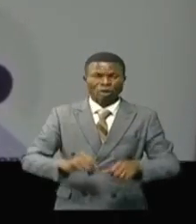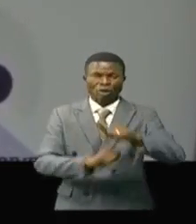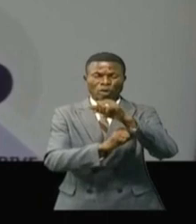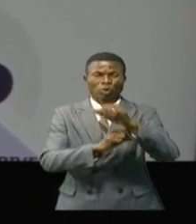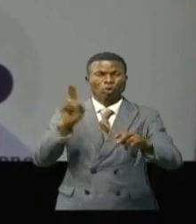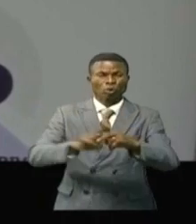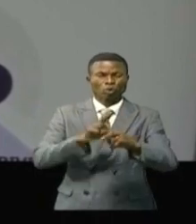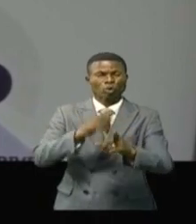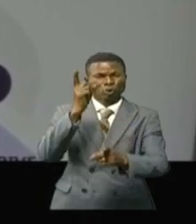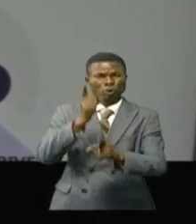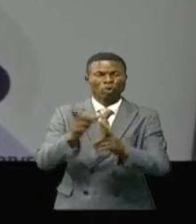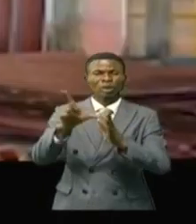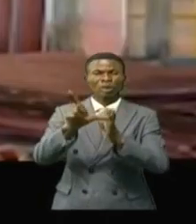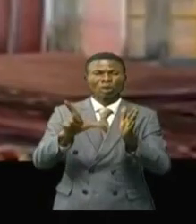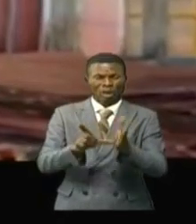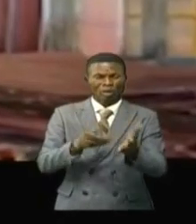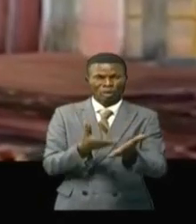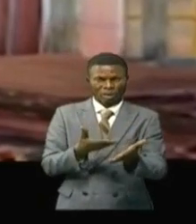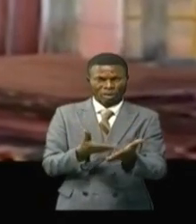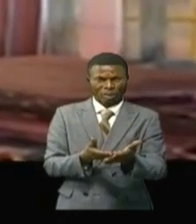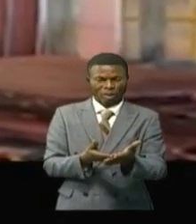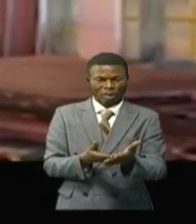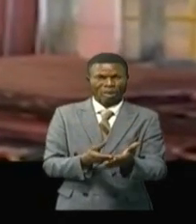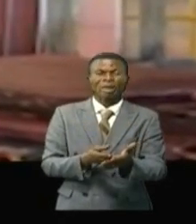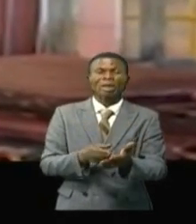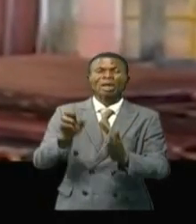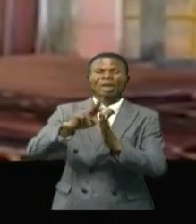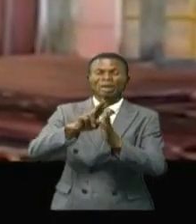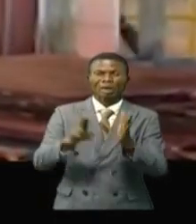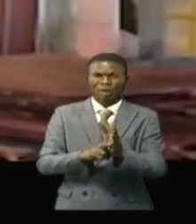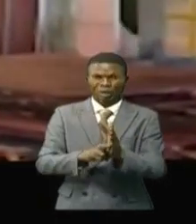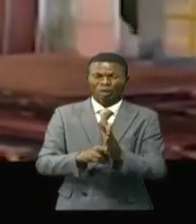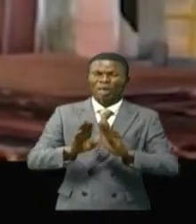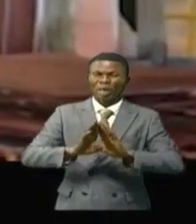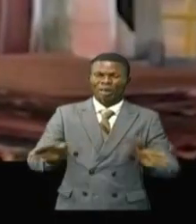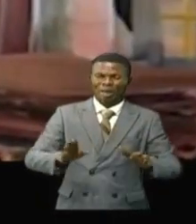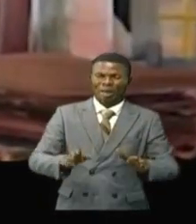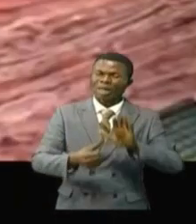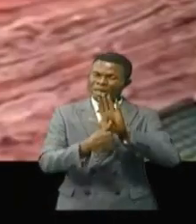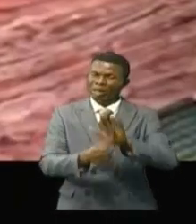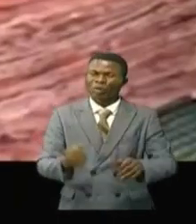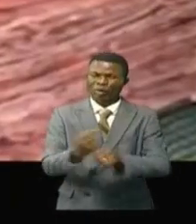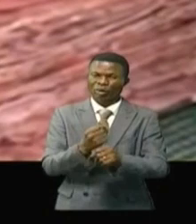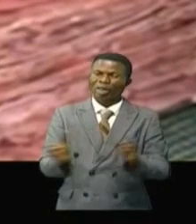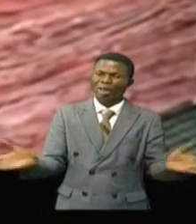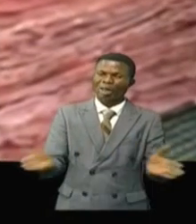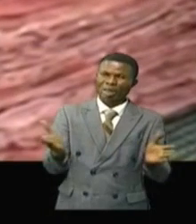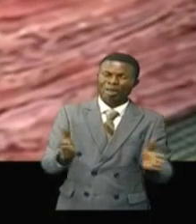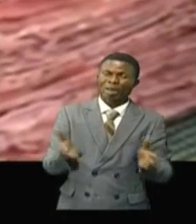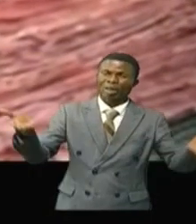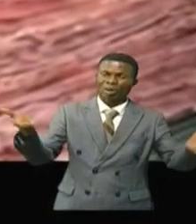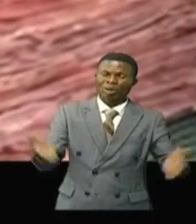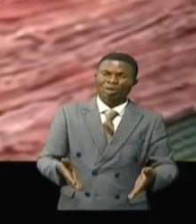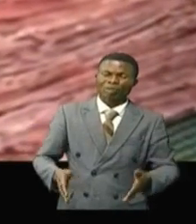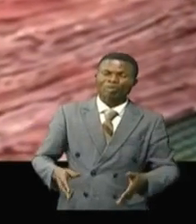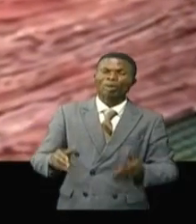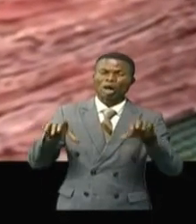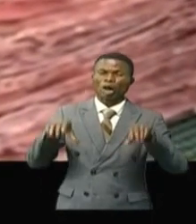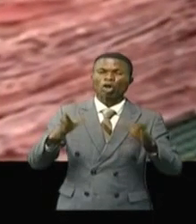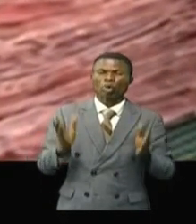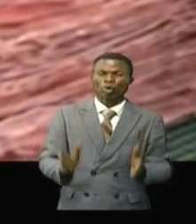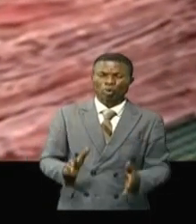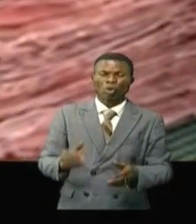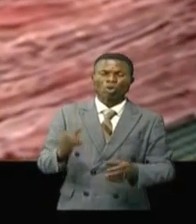l'application effective de la dite loi, fixant les règles applicables à la sous-traitance et de renforcer la présence de nationaux dans